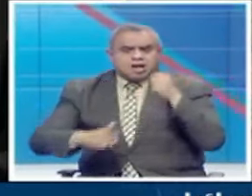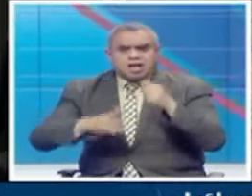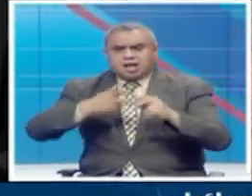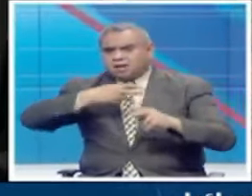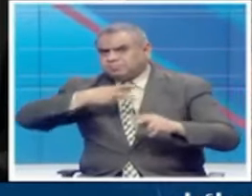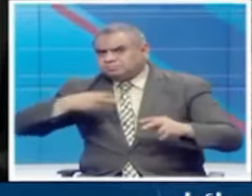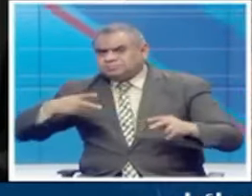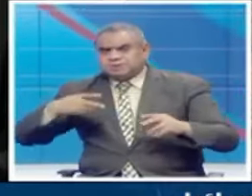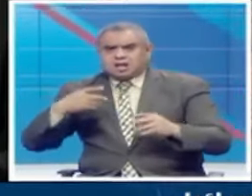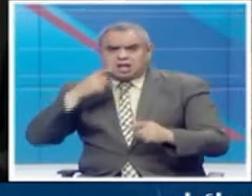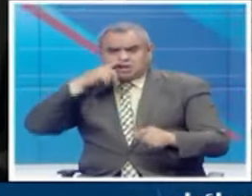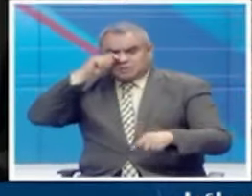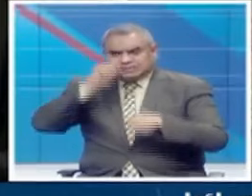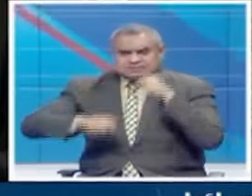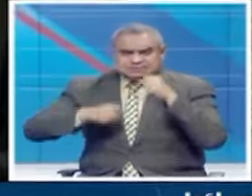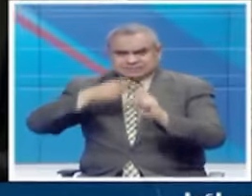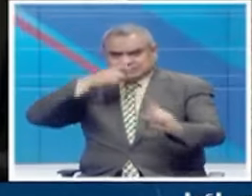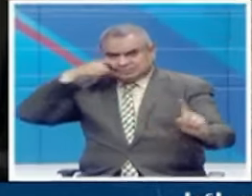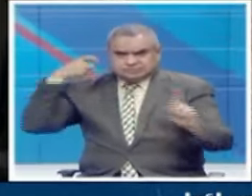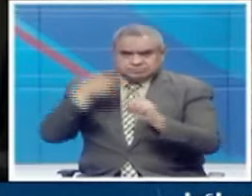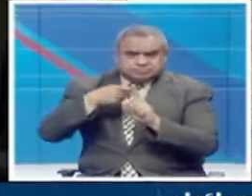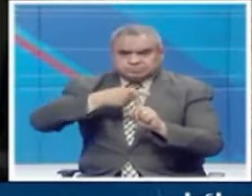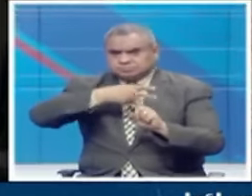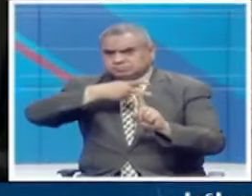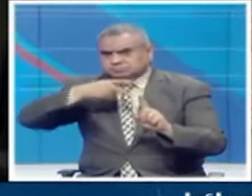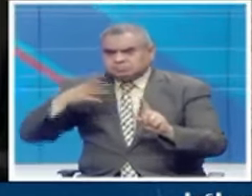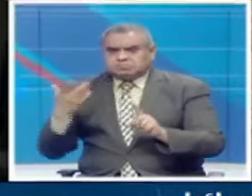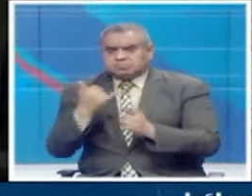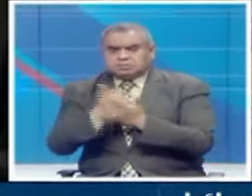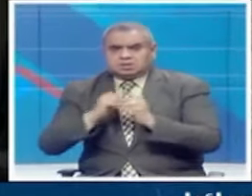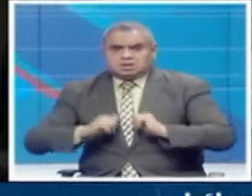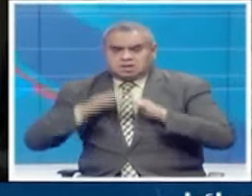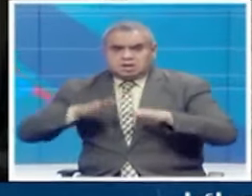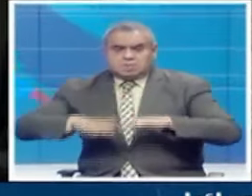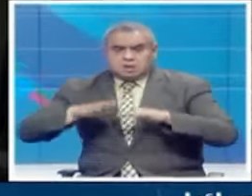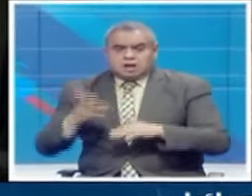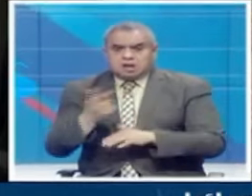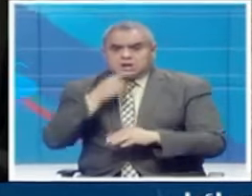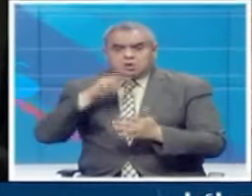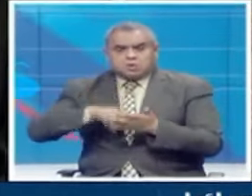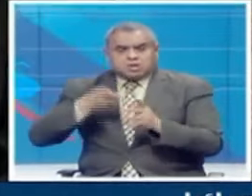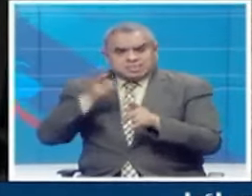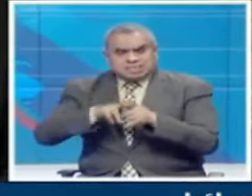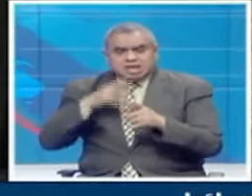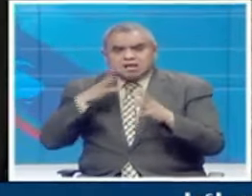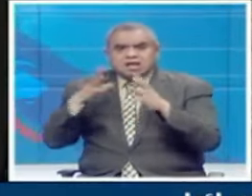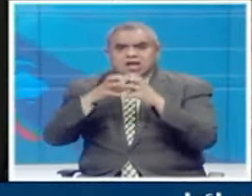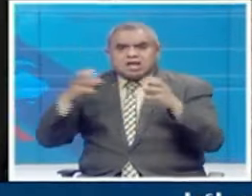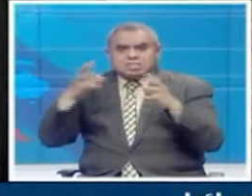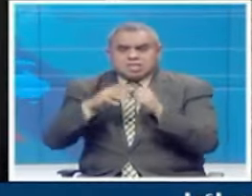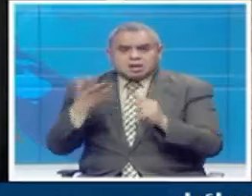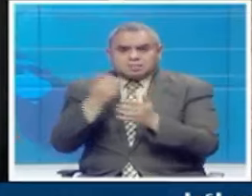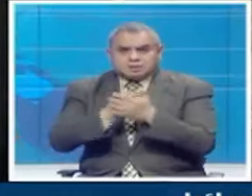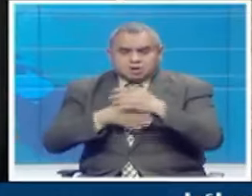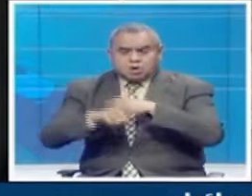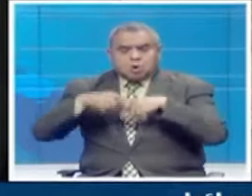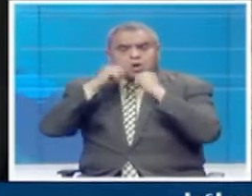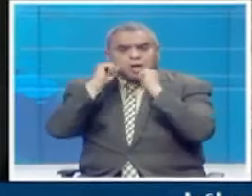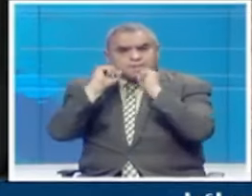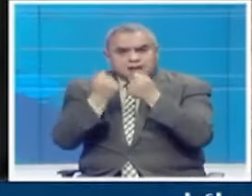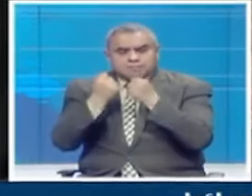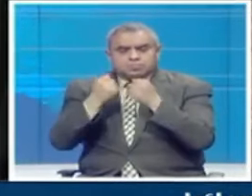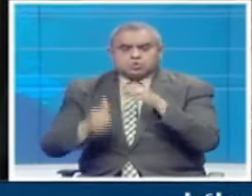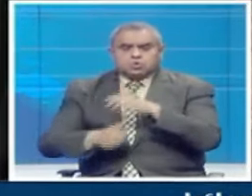بشكل متعمد منع ظروف معيشة هؤلاء الأشخاص والتدمير المادي للبنية التحتية